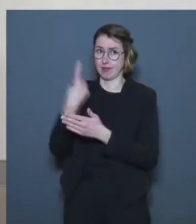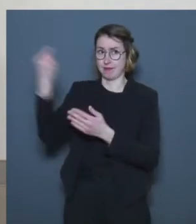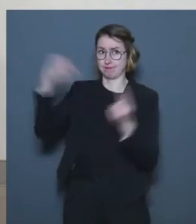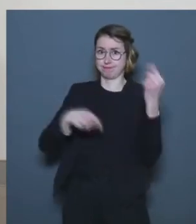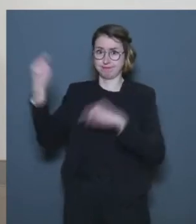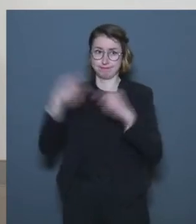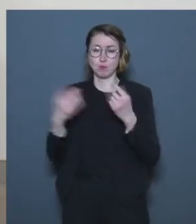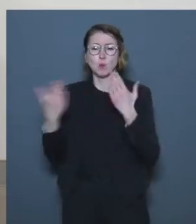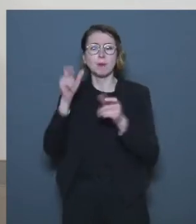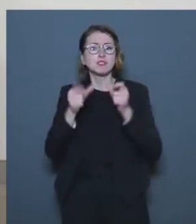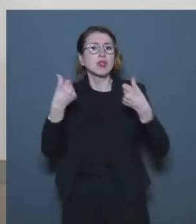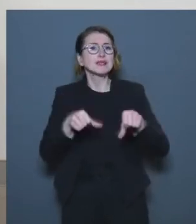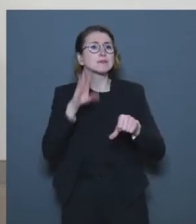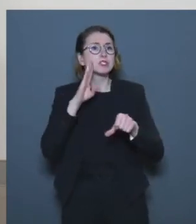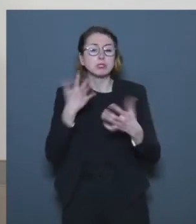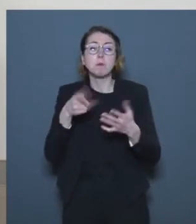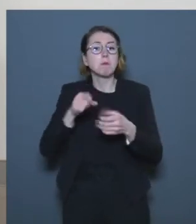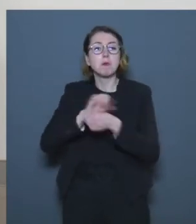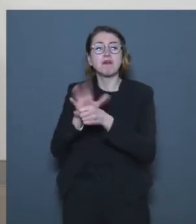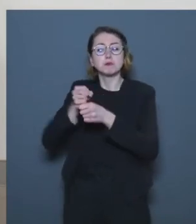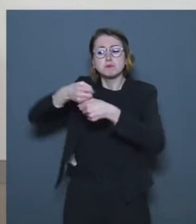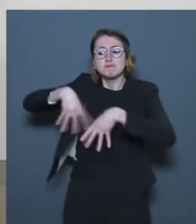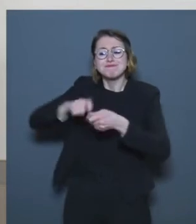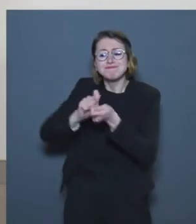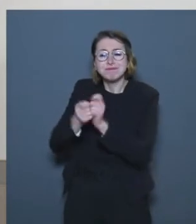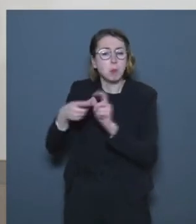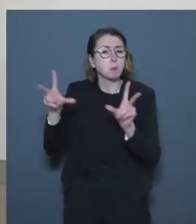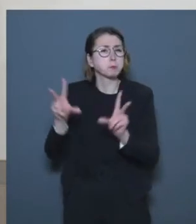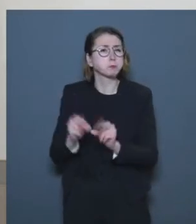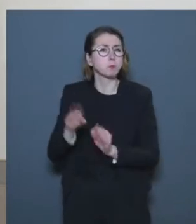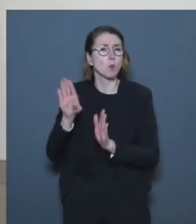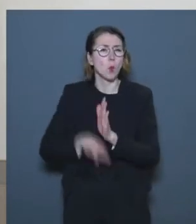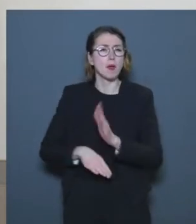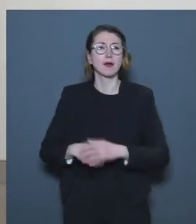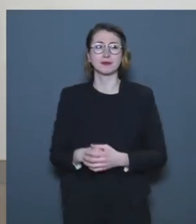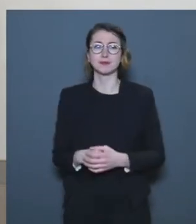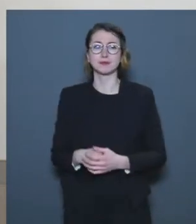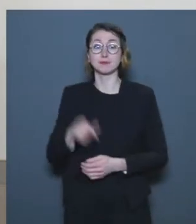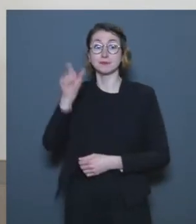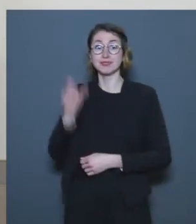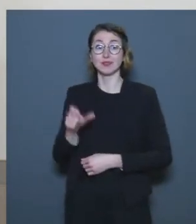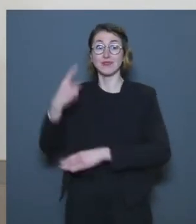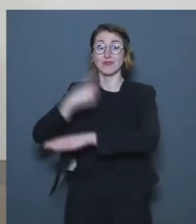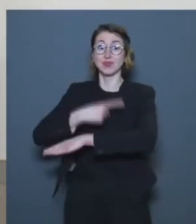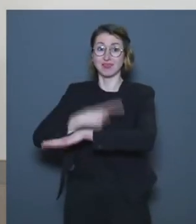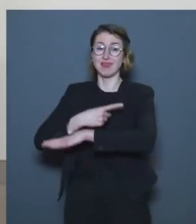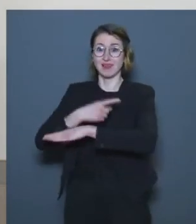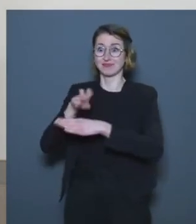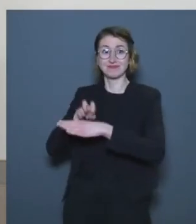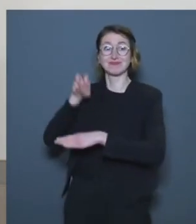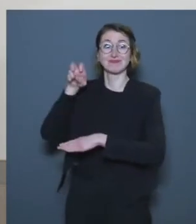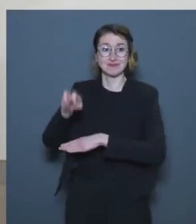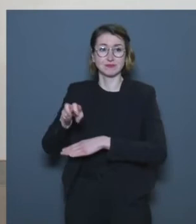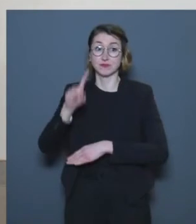qui voyage à un déplacement essentiel transfrontalier, devra déclarer sur l'honneur que ce